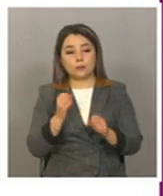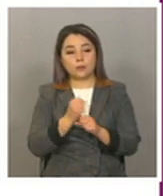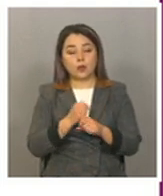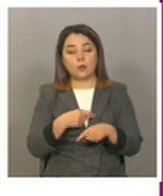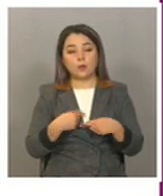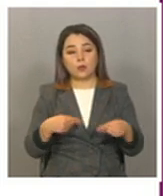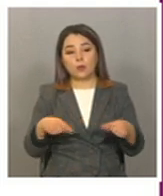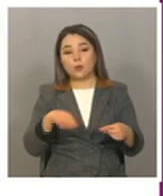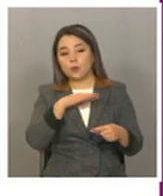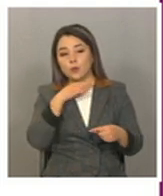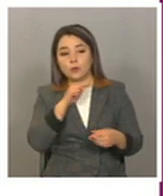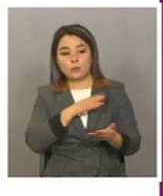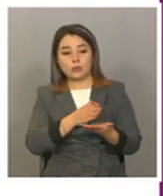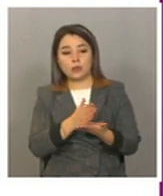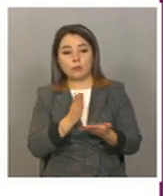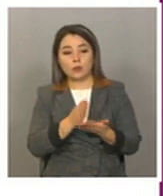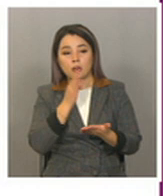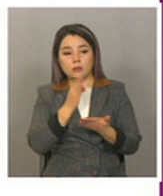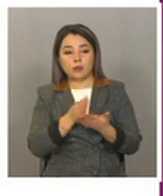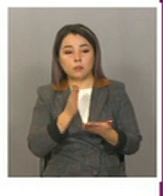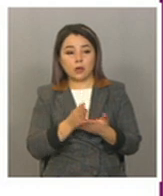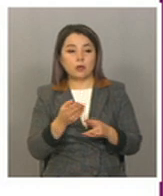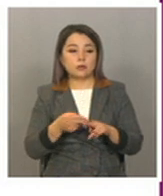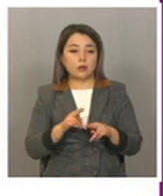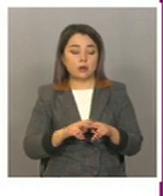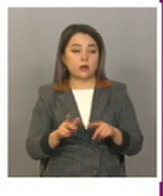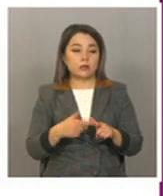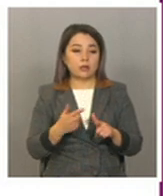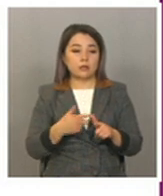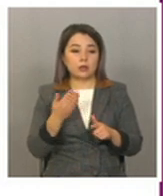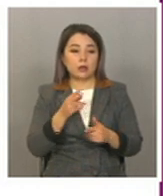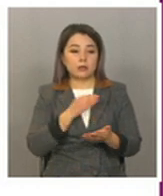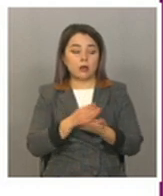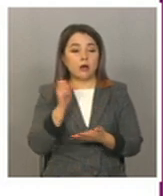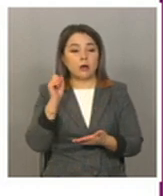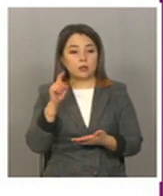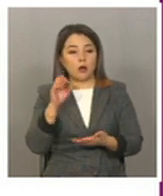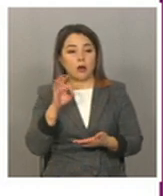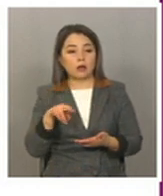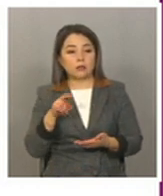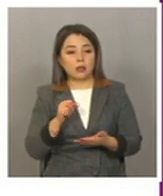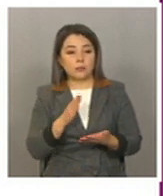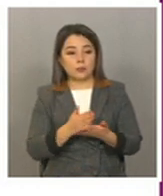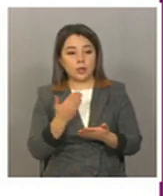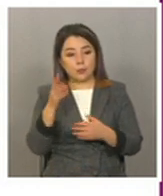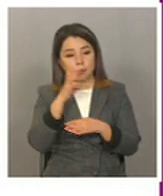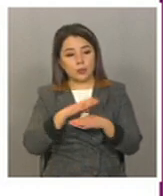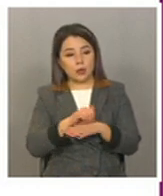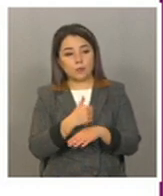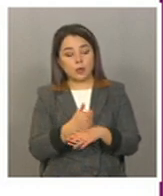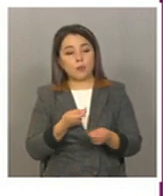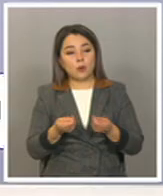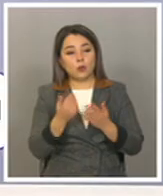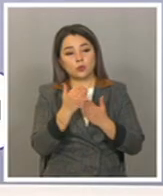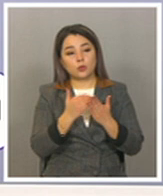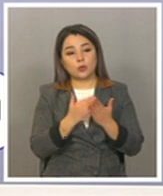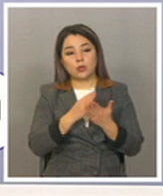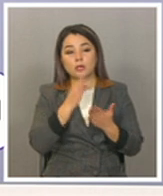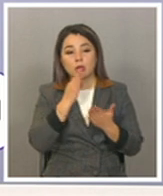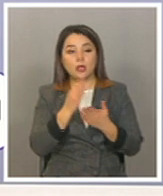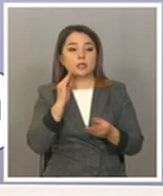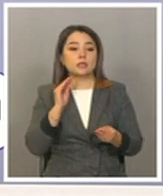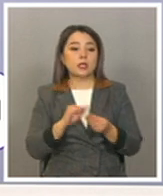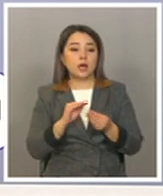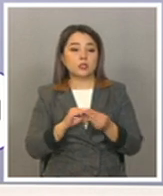көптеген қызметтер болған екен. Аталған қызметтер Алтын Орда мемлекетіндегі басқару жүйесін тұрақты түрде